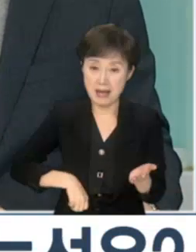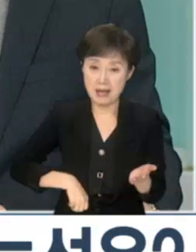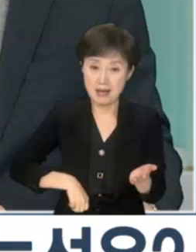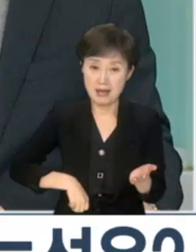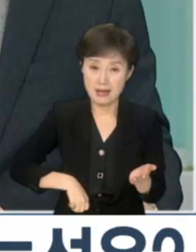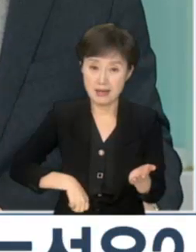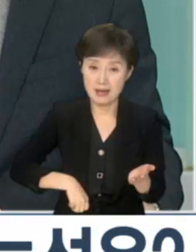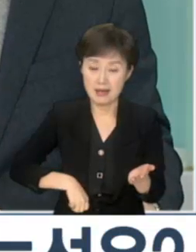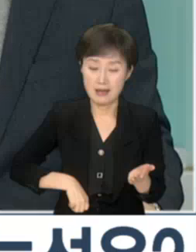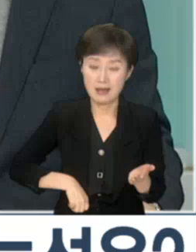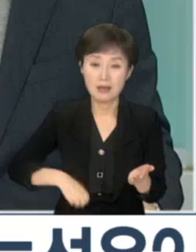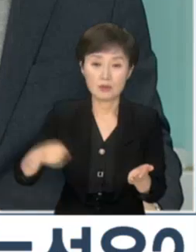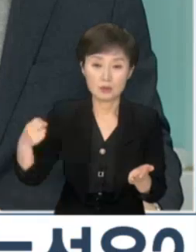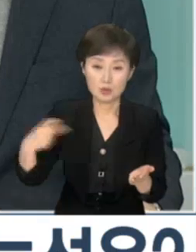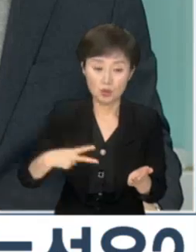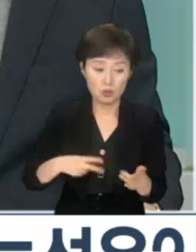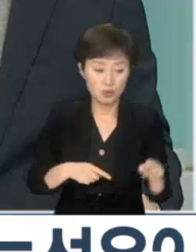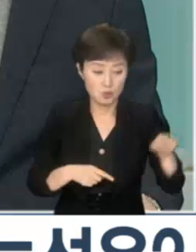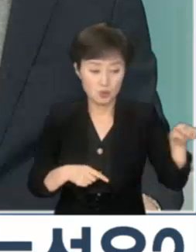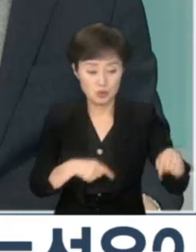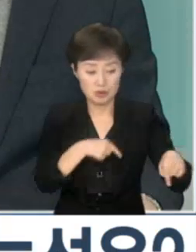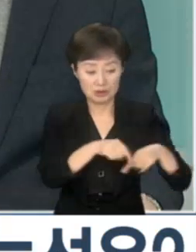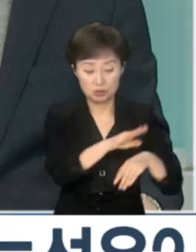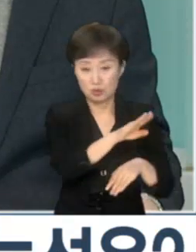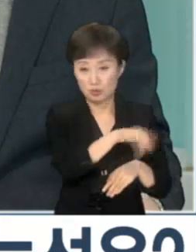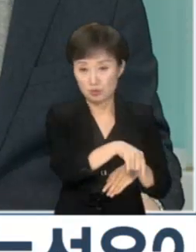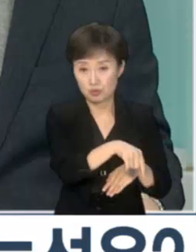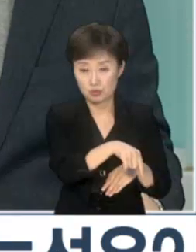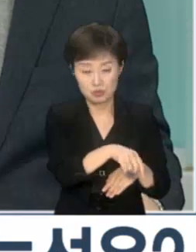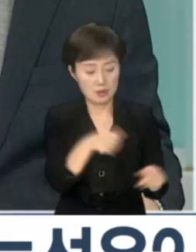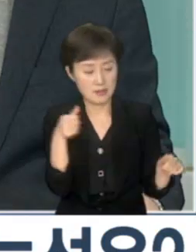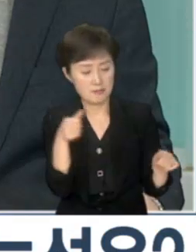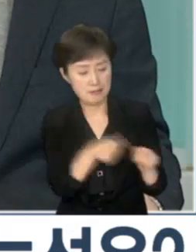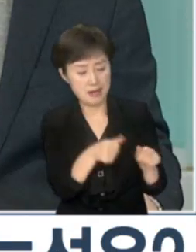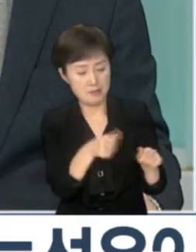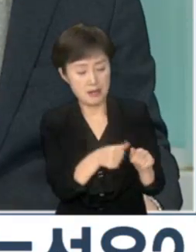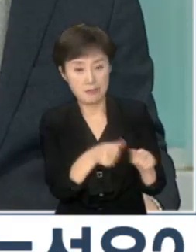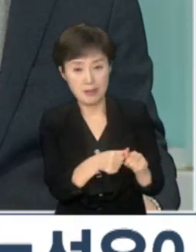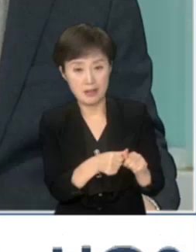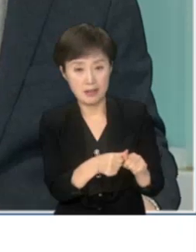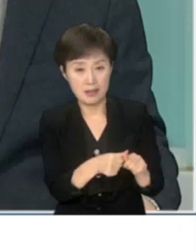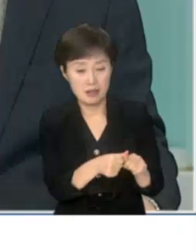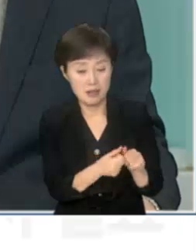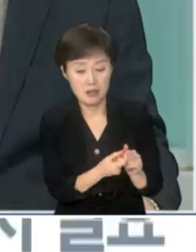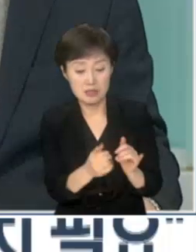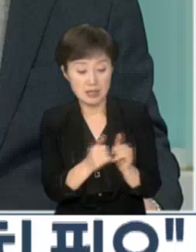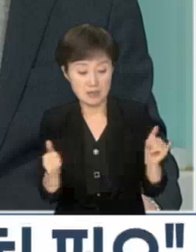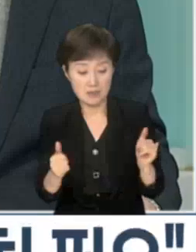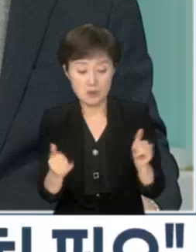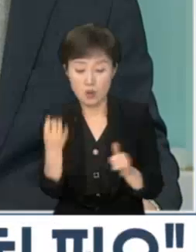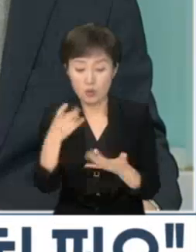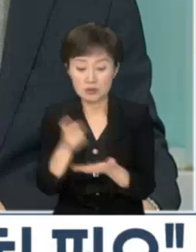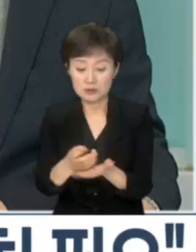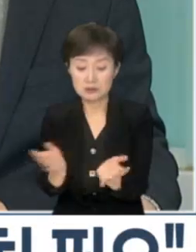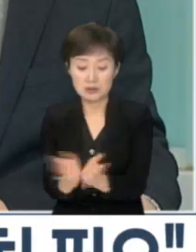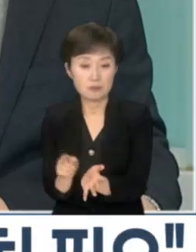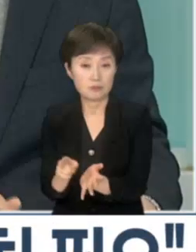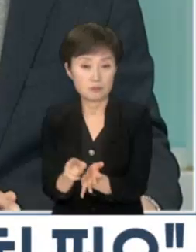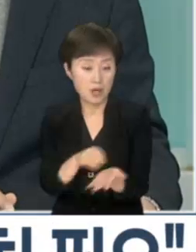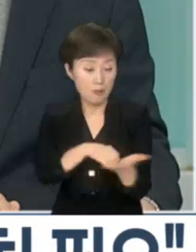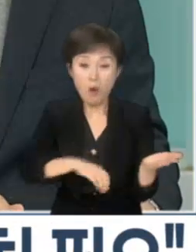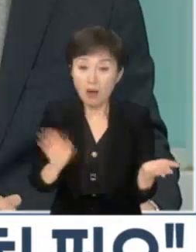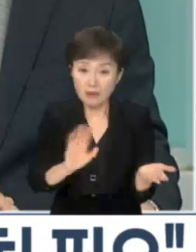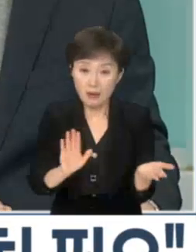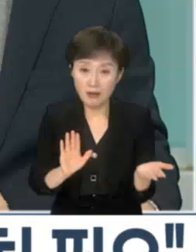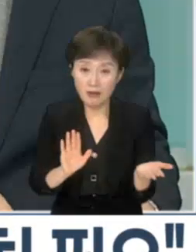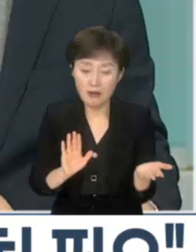또 우리 이제 그 지도부에 그동안에 좀 쓴소리를 해왔던 원칙과 상식이라는 의원들은 당을 떠나지 않고 당 안에서 본인들의